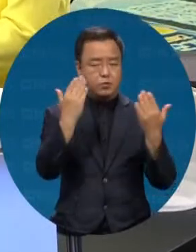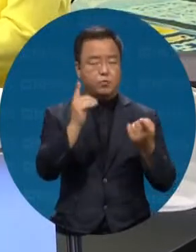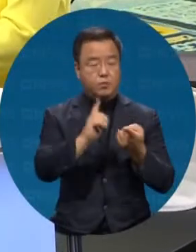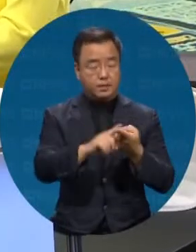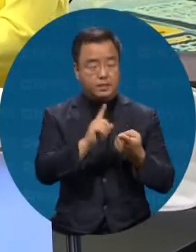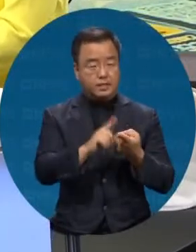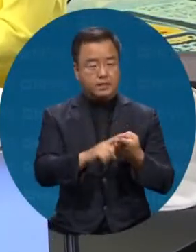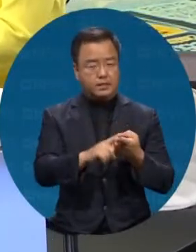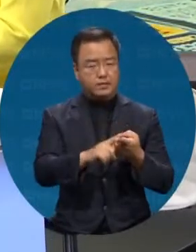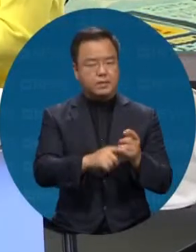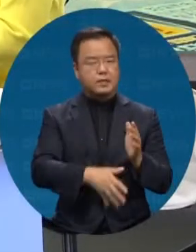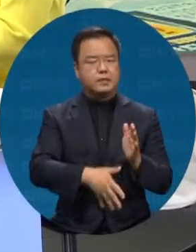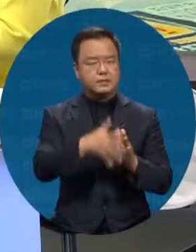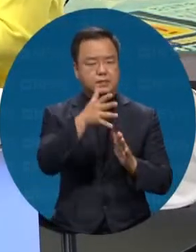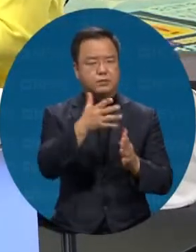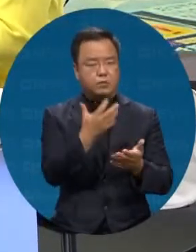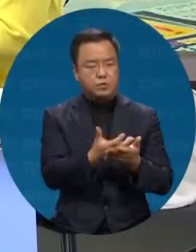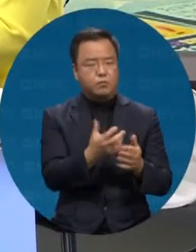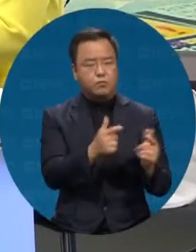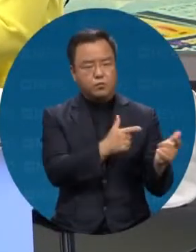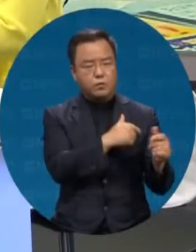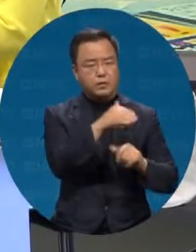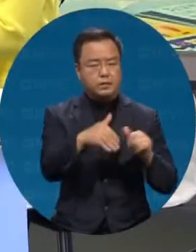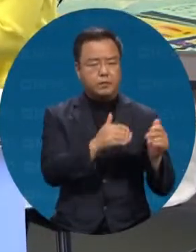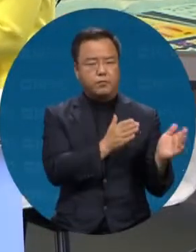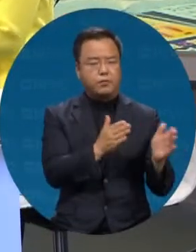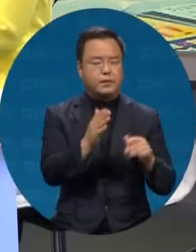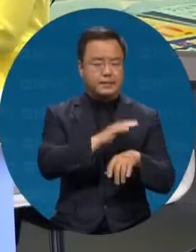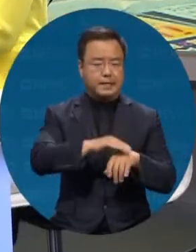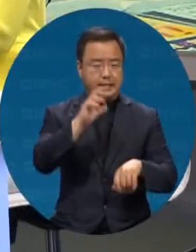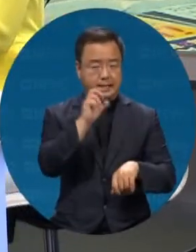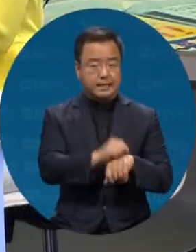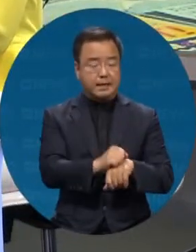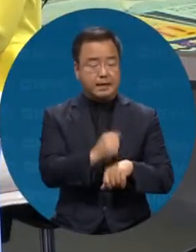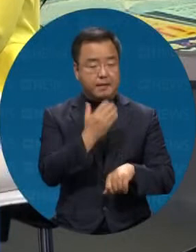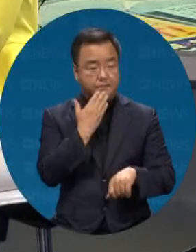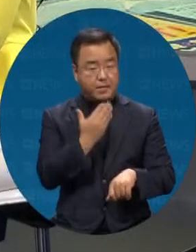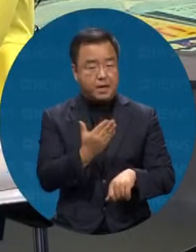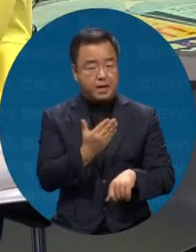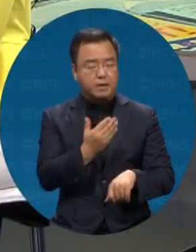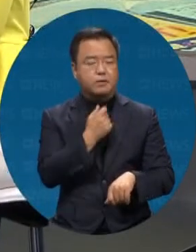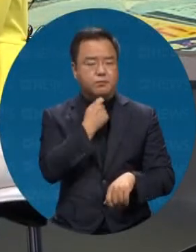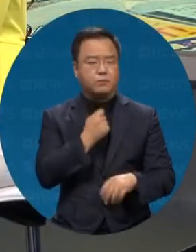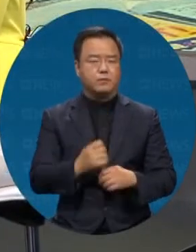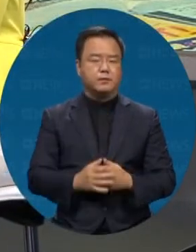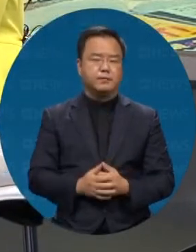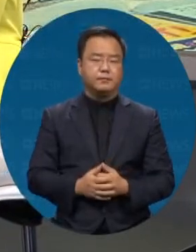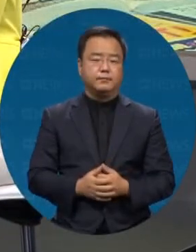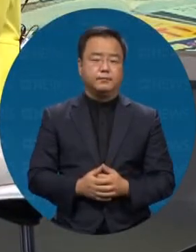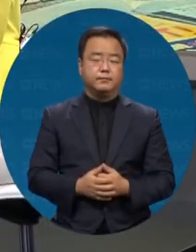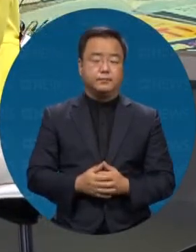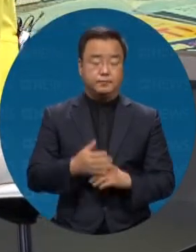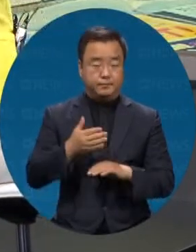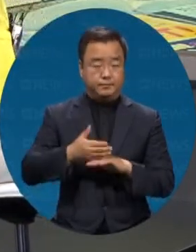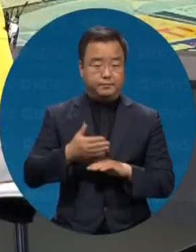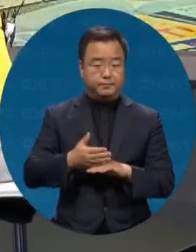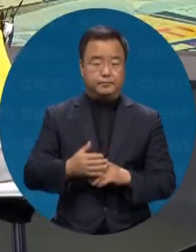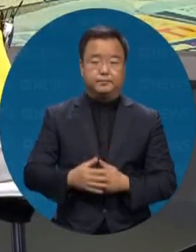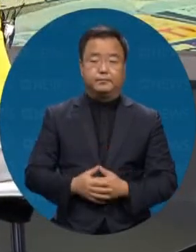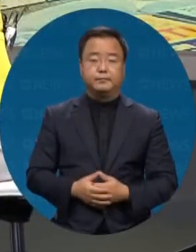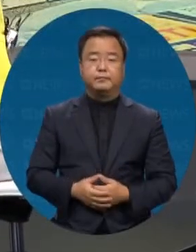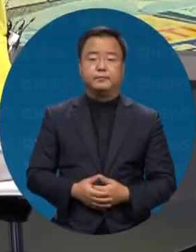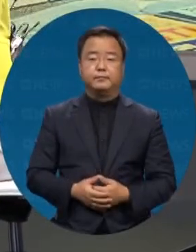미래학교 의 시설과 컨텐츠가 잘좀 갖춰지는 그런 결론으로 이어질 수 있기를 기대해 보도록 하겠습니다 수액의 더 잘 들었습니다